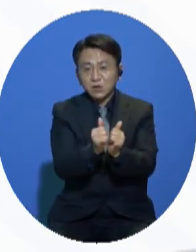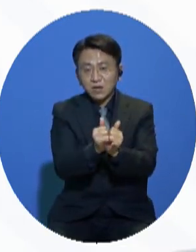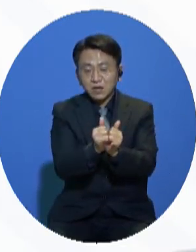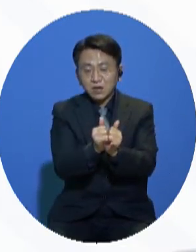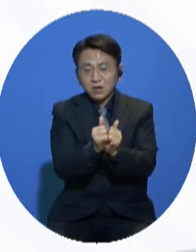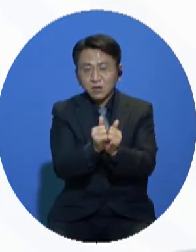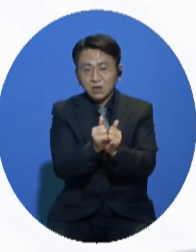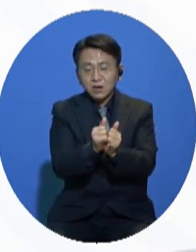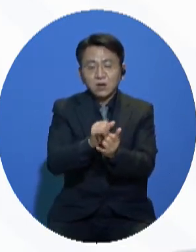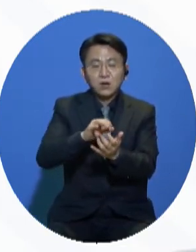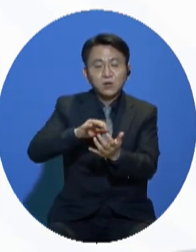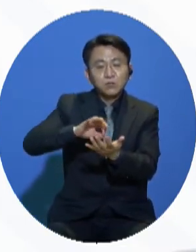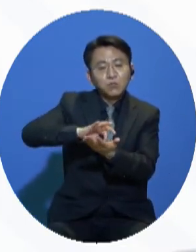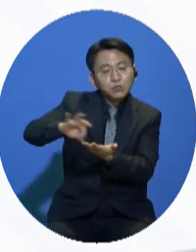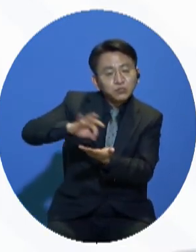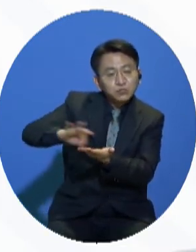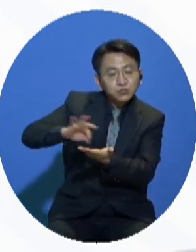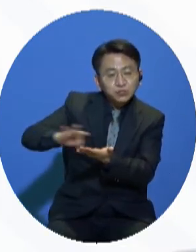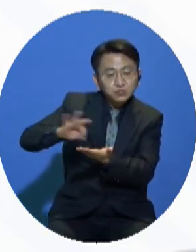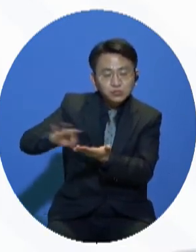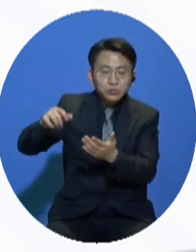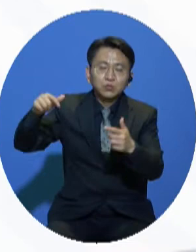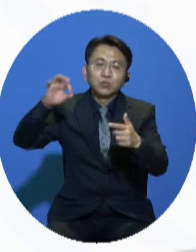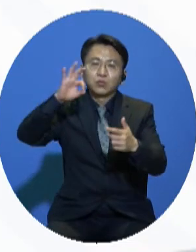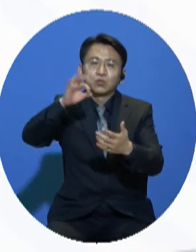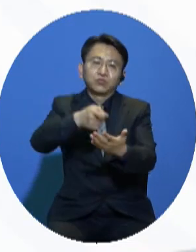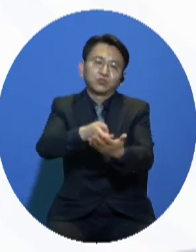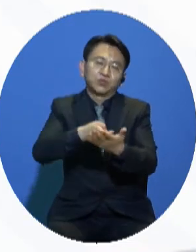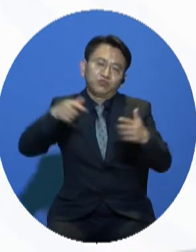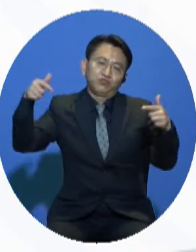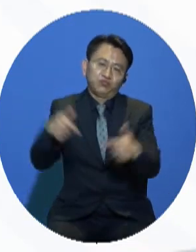부담이 줄어들게 되는 것입니다. 그렇기 때문에